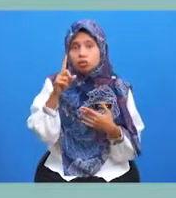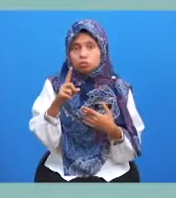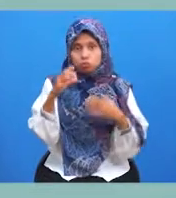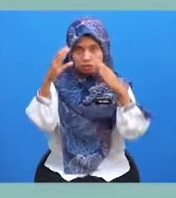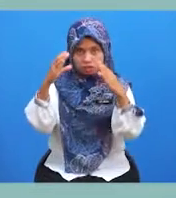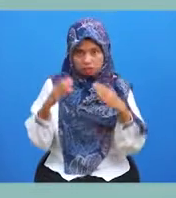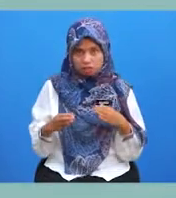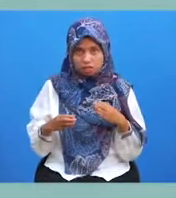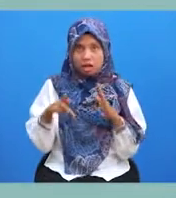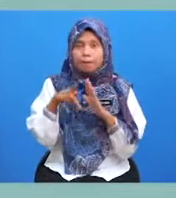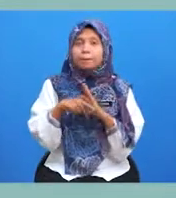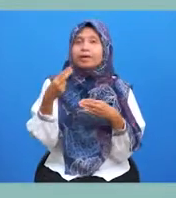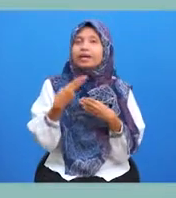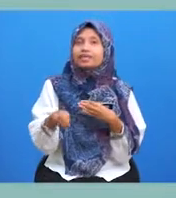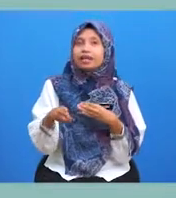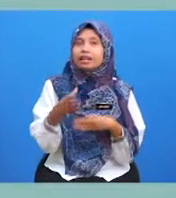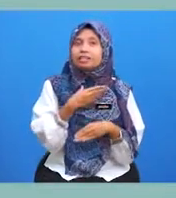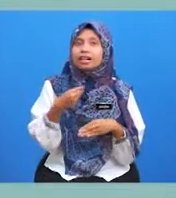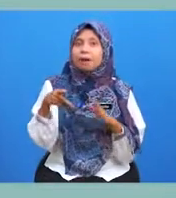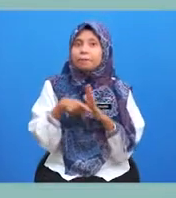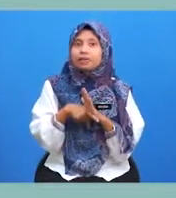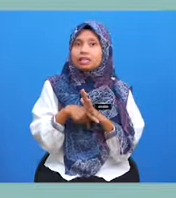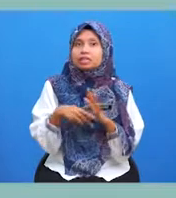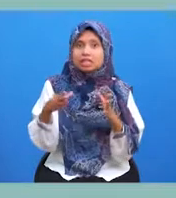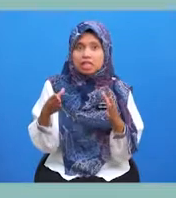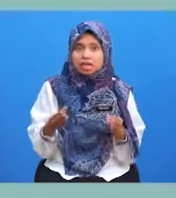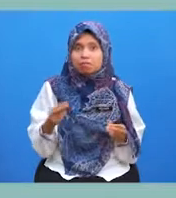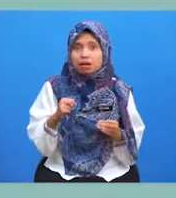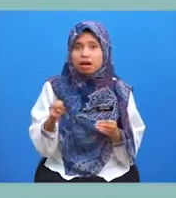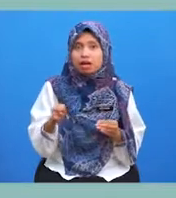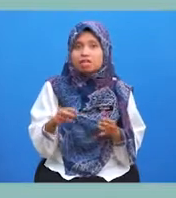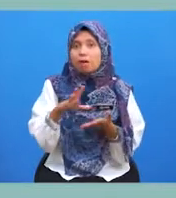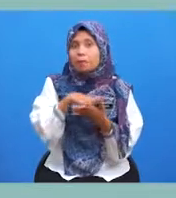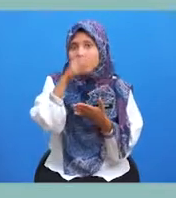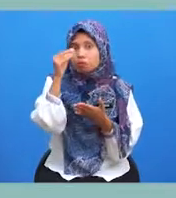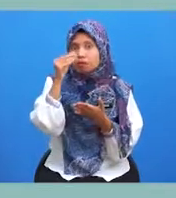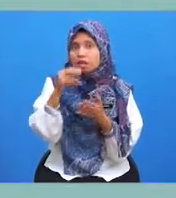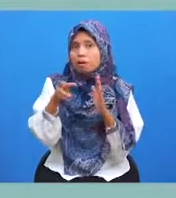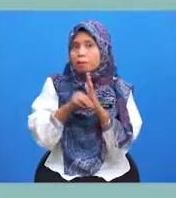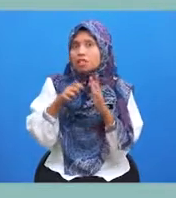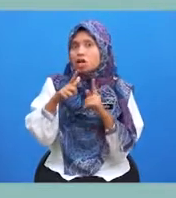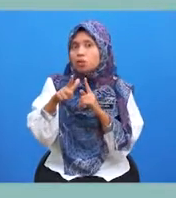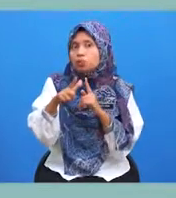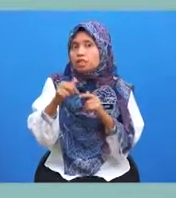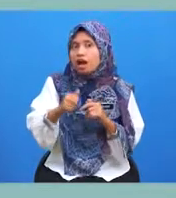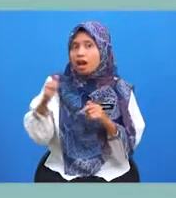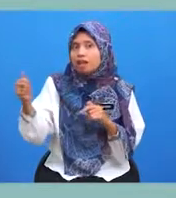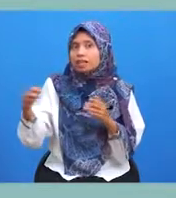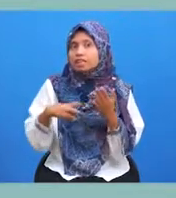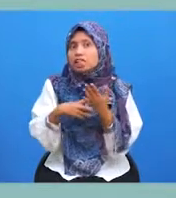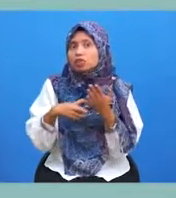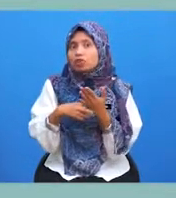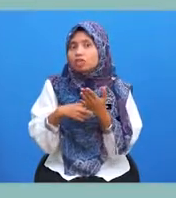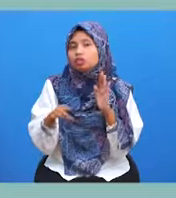suatu cara penghantaran dan penerimaan maklumat melalui